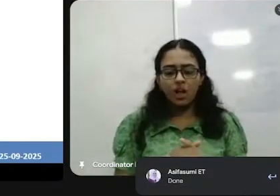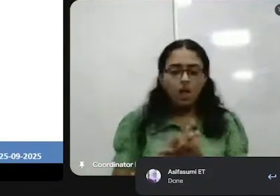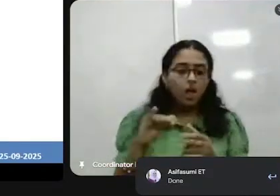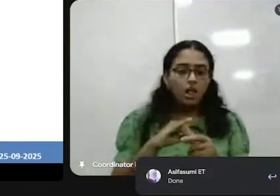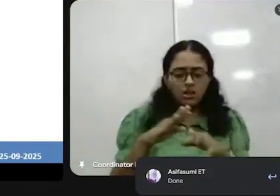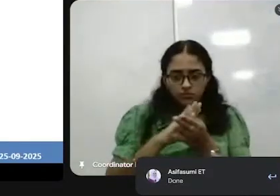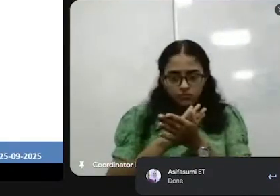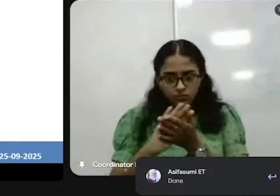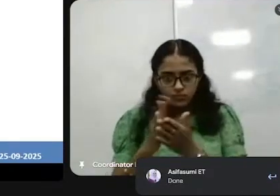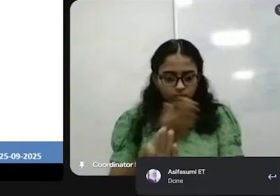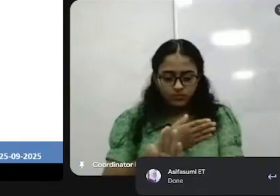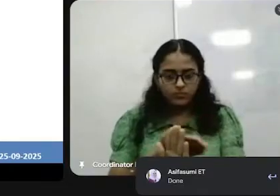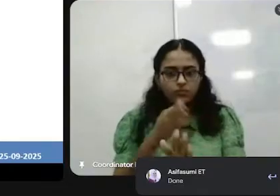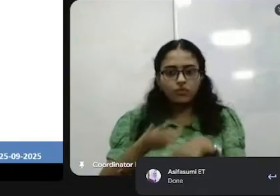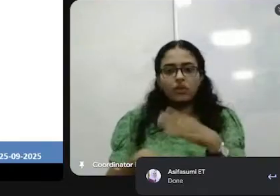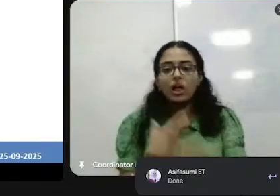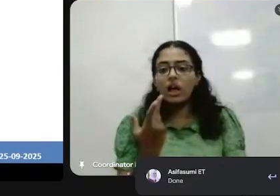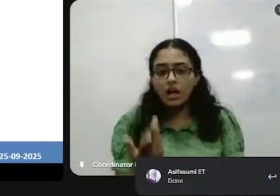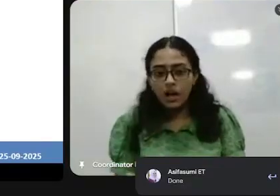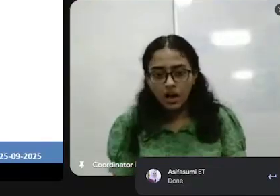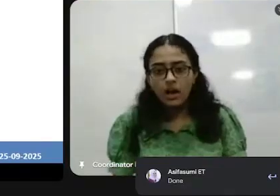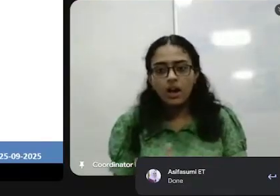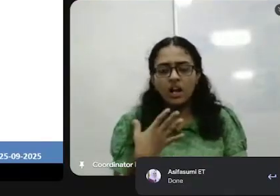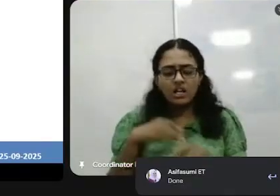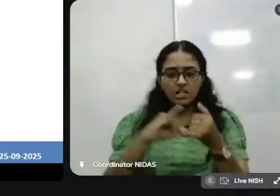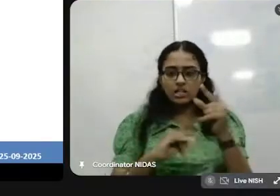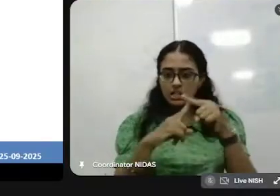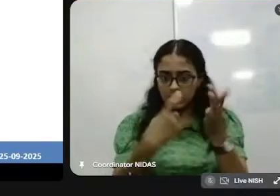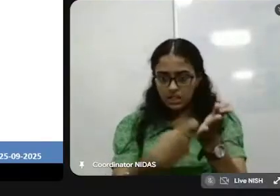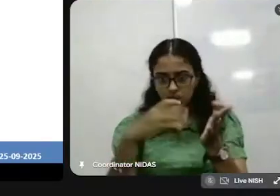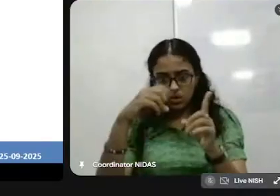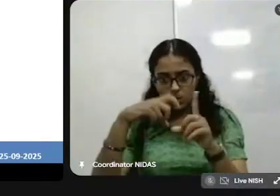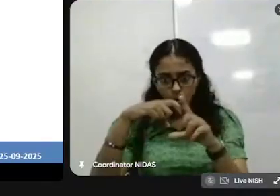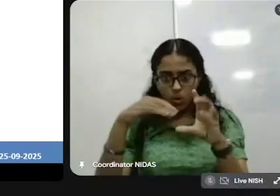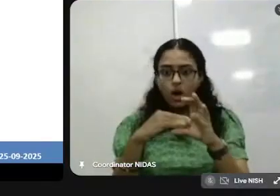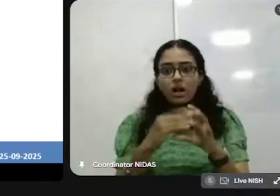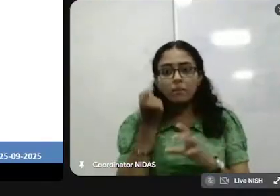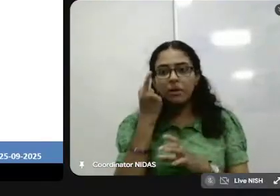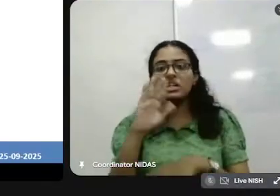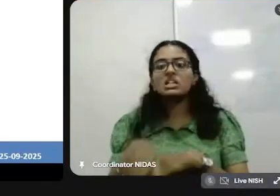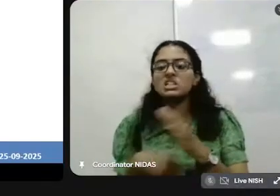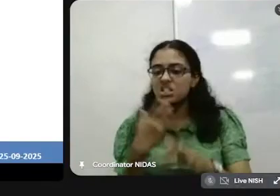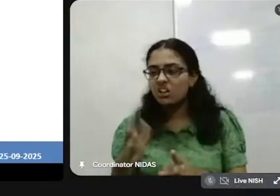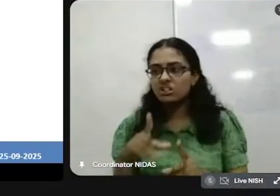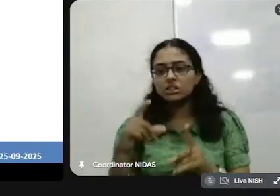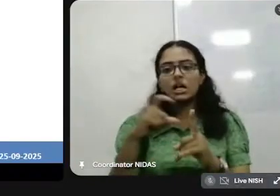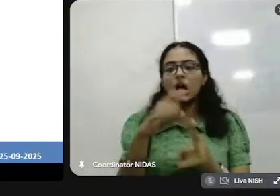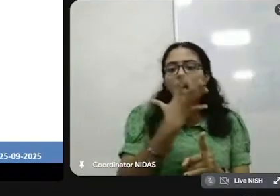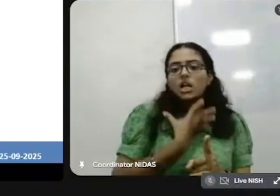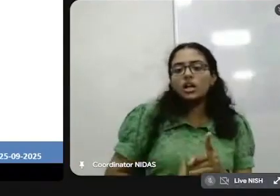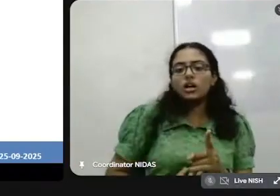കഴിഞ്ഞ് സ്ട്രോക്കാണ്, സ്ട്രോക്കിന്റെ ബുദ്ധിമുട്ടുകളാണ് നമ്മൾ നല്ലോണം അറിഞ്ഞു കഴിയുമ്പോൾ നമ്മൾ ഡിപ്രഷൻ ഒരു ഫേസിലോട്ട് പോകുന്ന